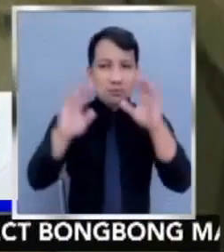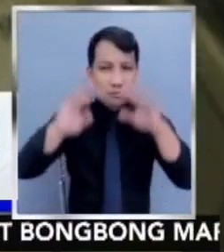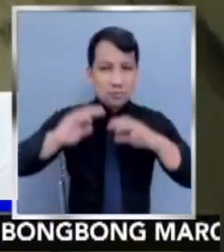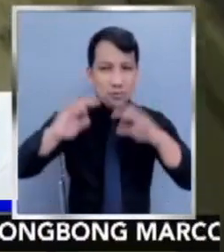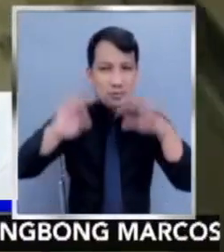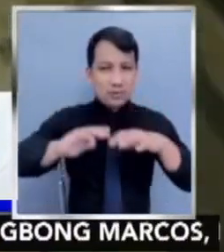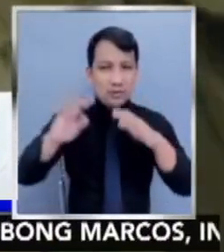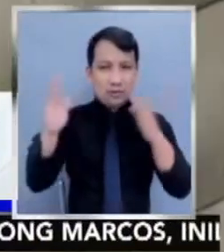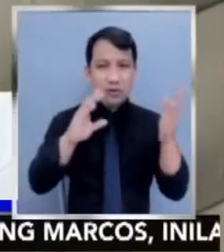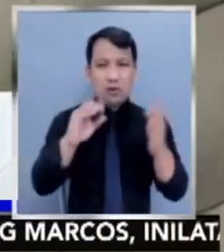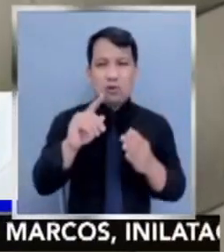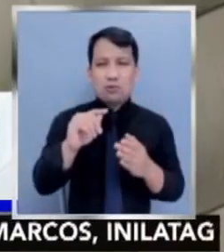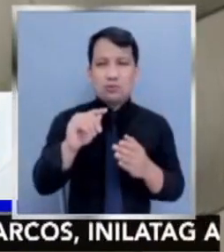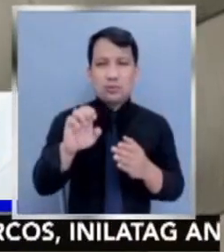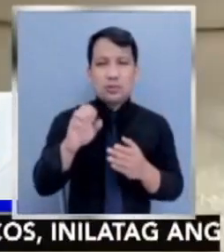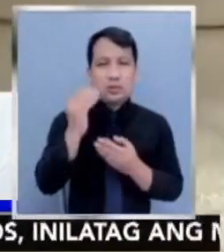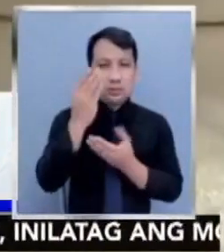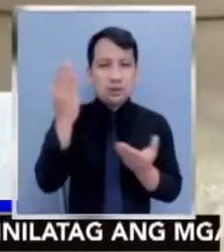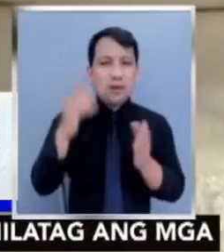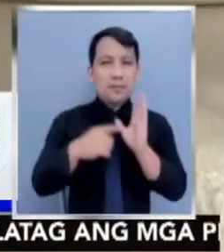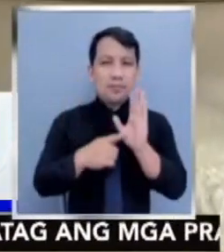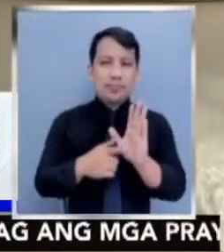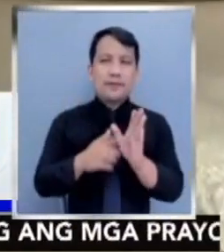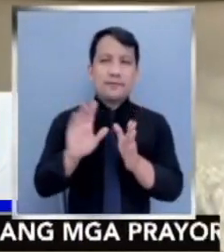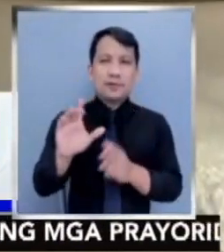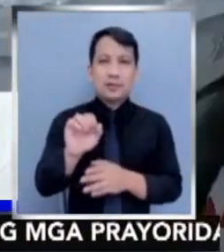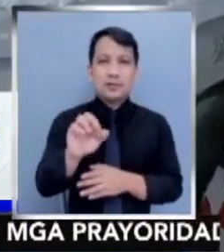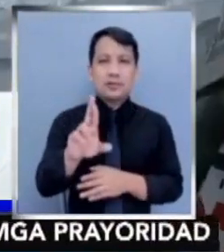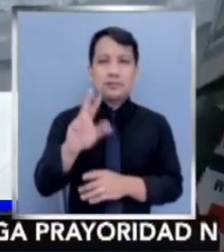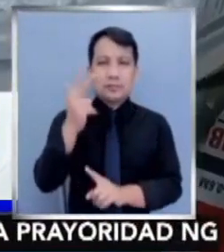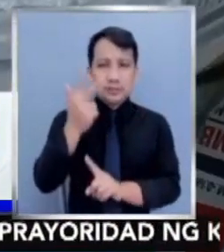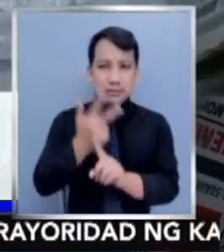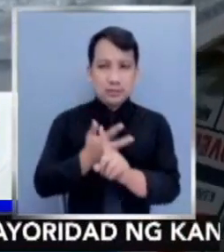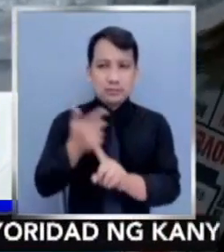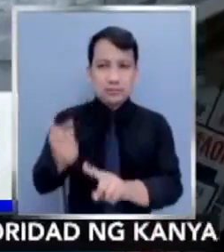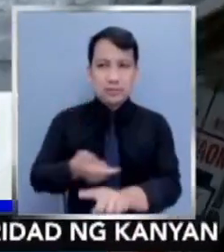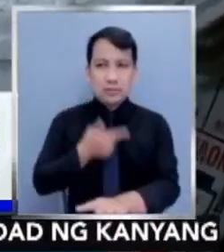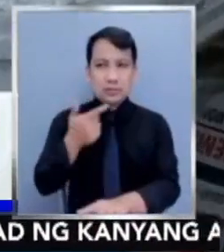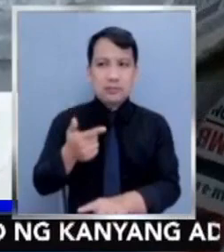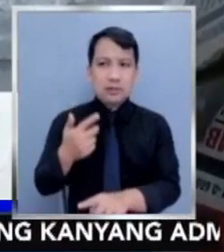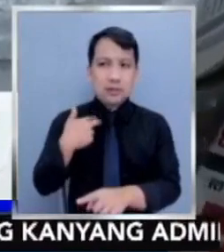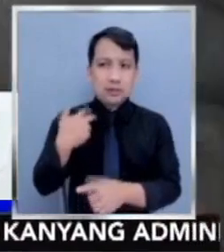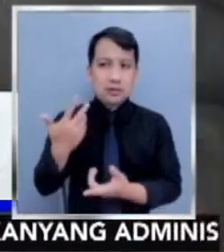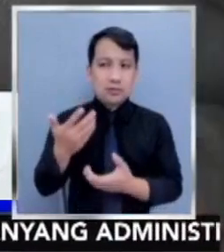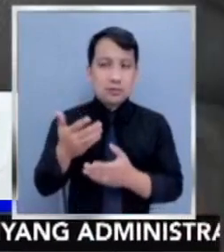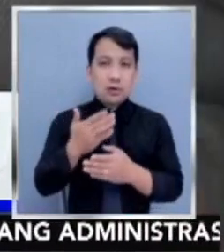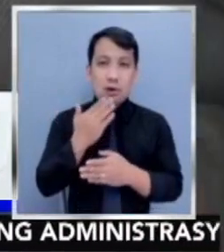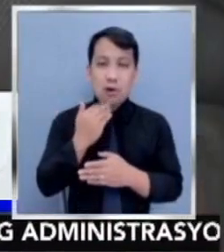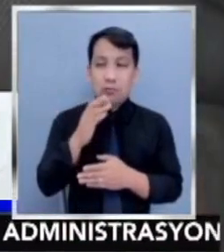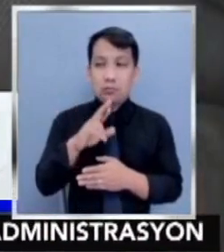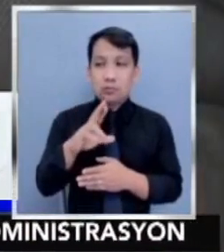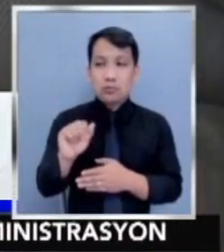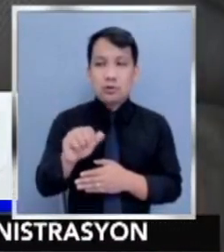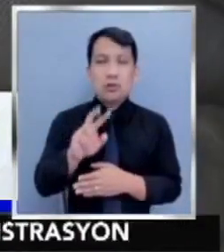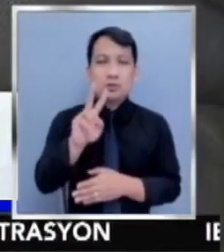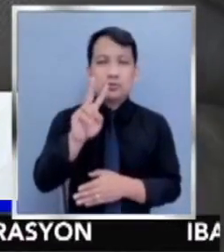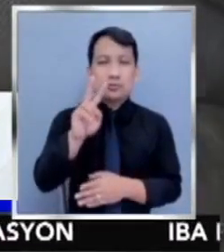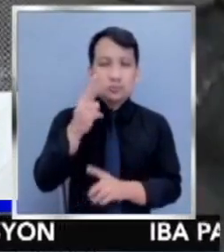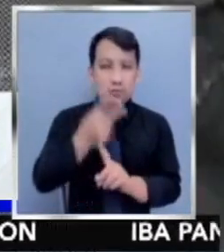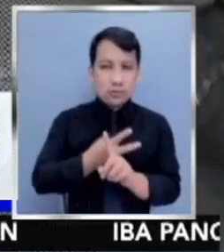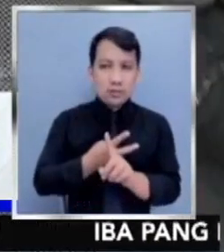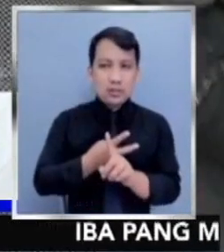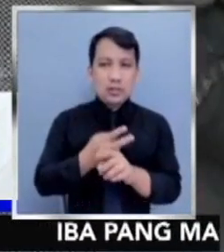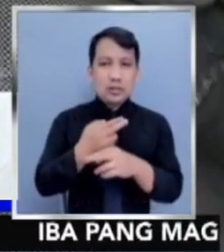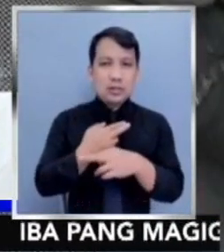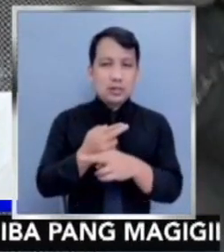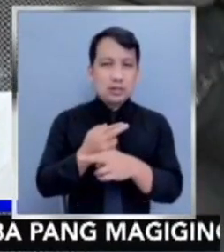Pero pagtitiyak ng SRA, 3 buwan ang itatagal na stock ng raw sugar at halos 2 buwan naman ang refined